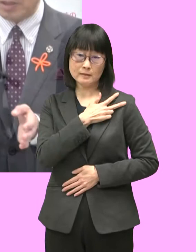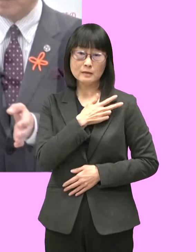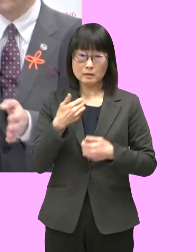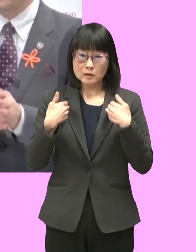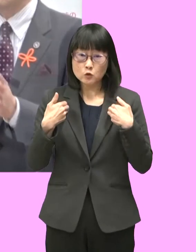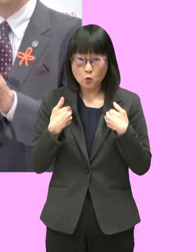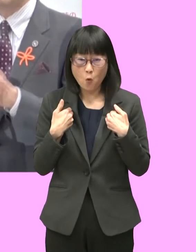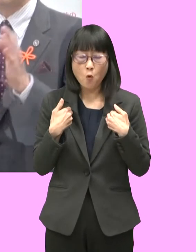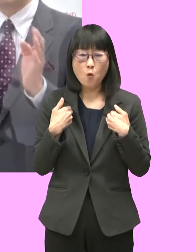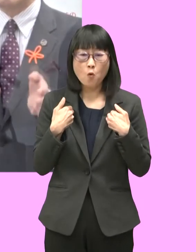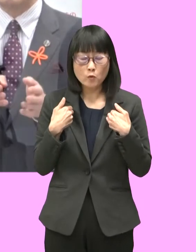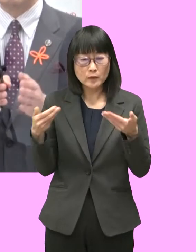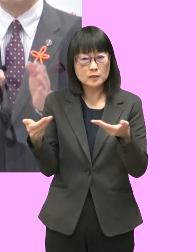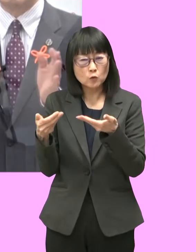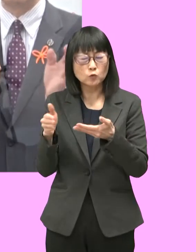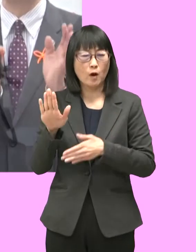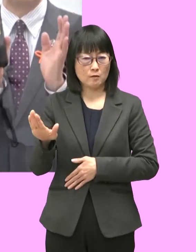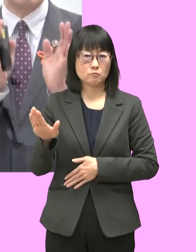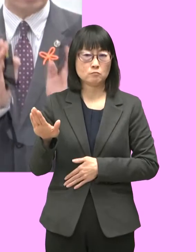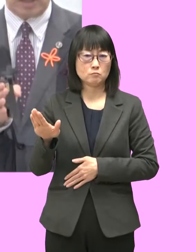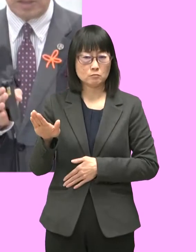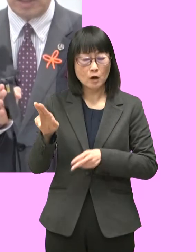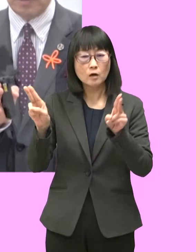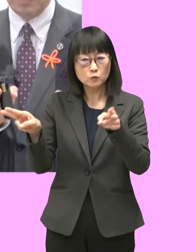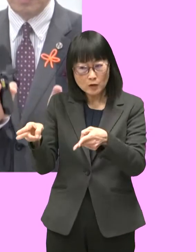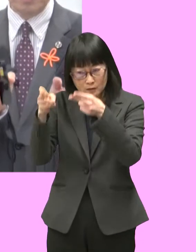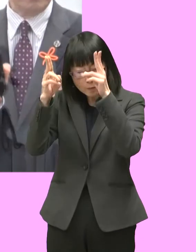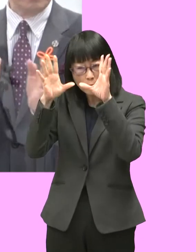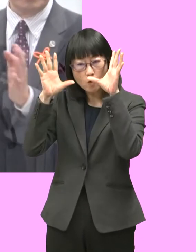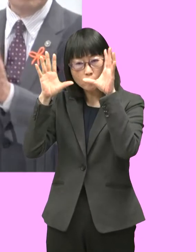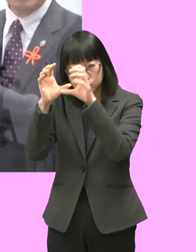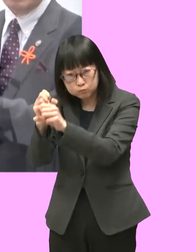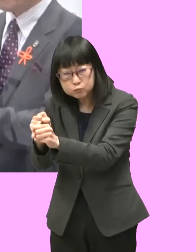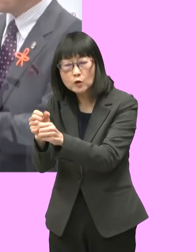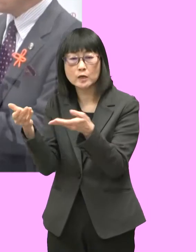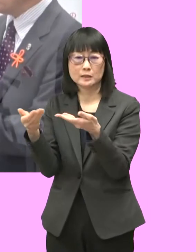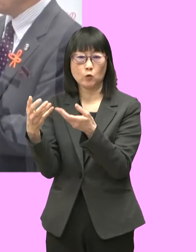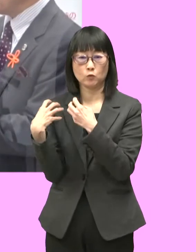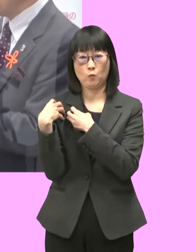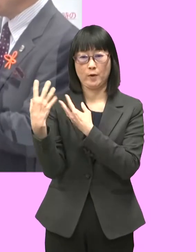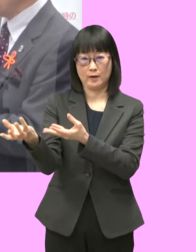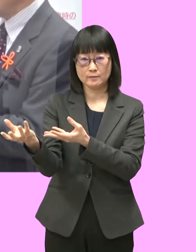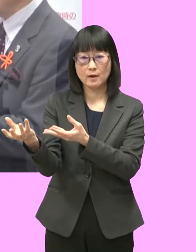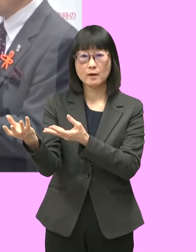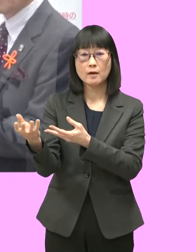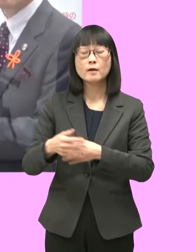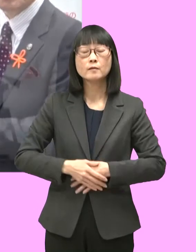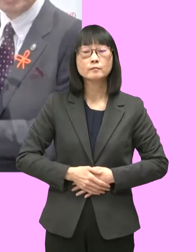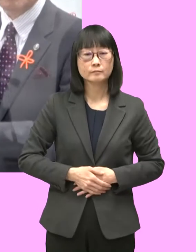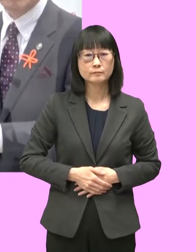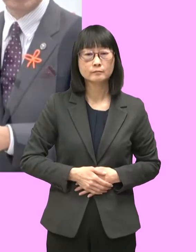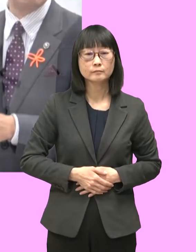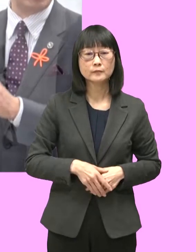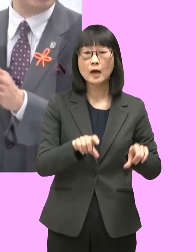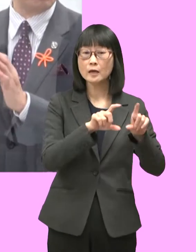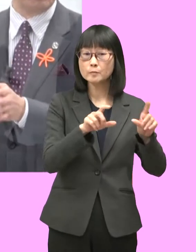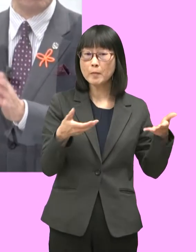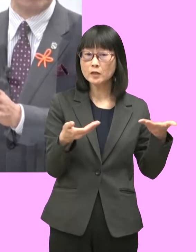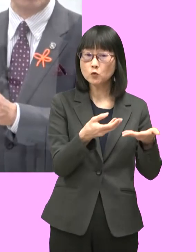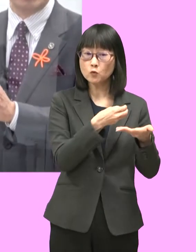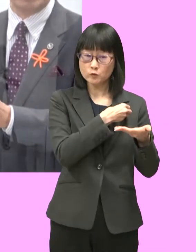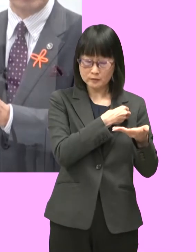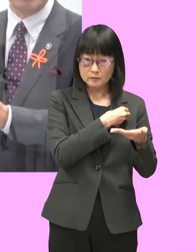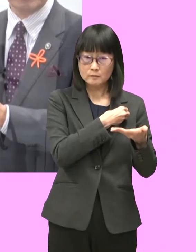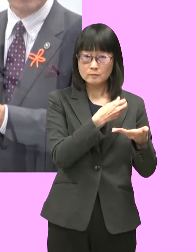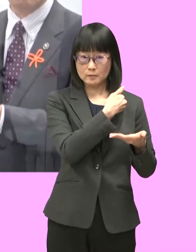ゃいけないし、そして保健師にそちらの方に重点していただきたい。で、一般職員でも可能な業務はできる限りこの今